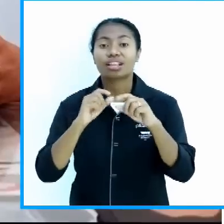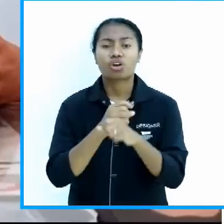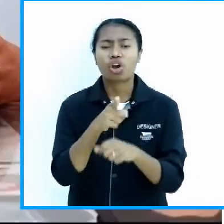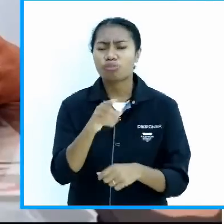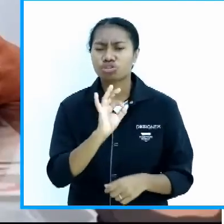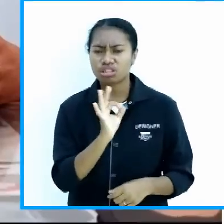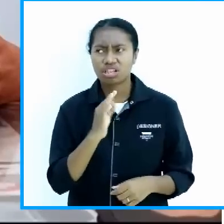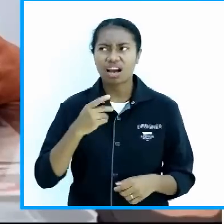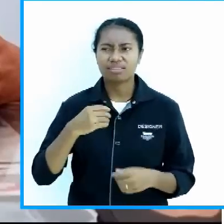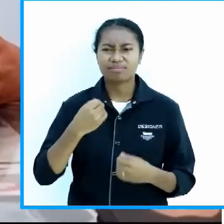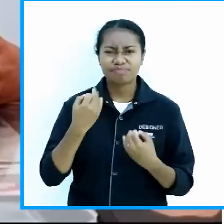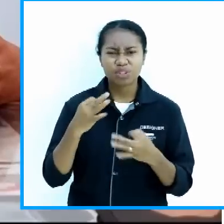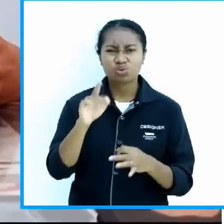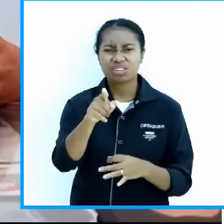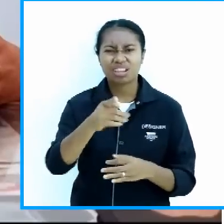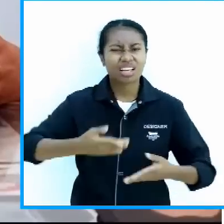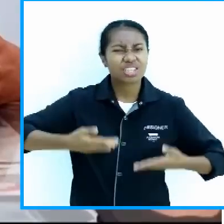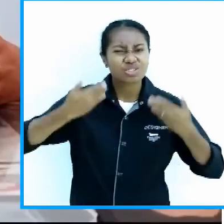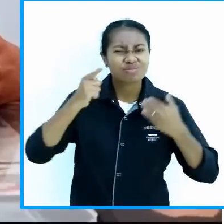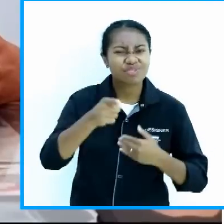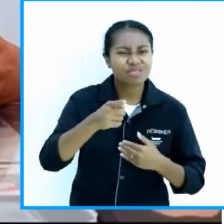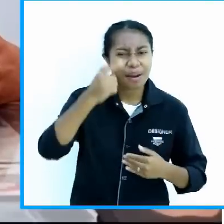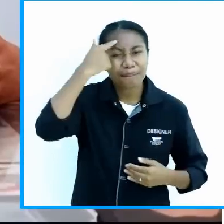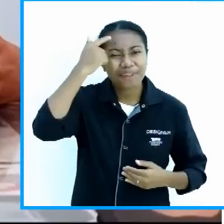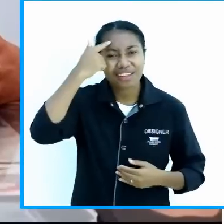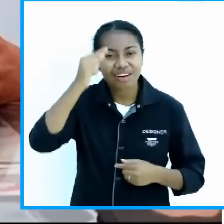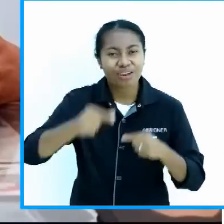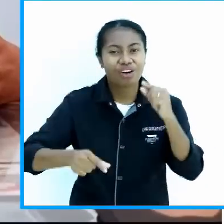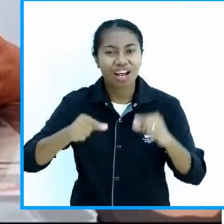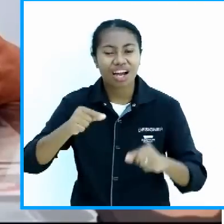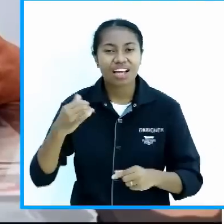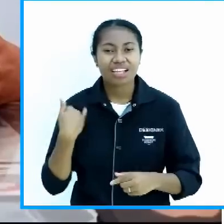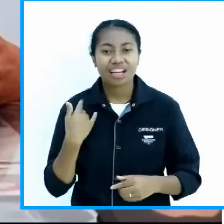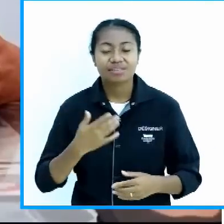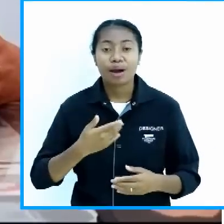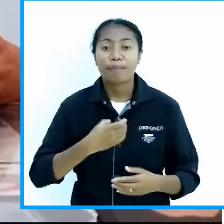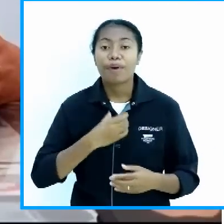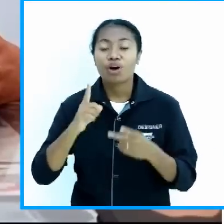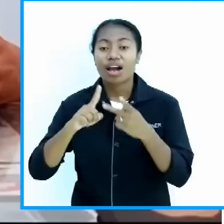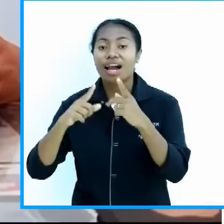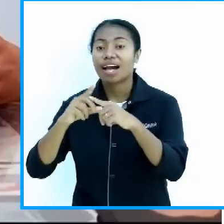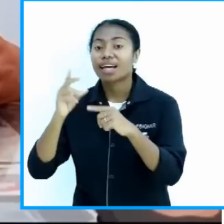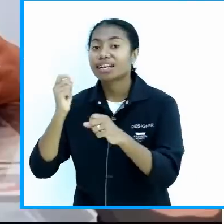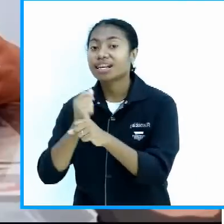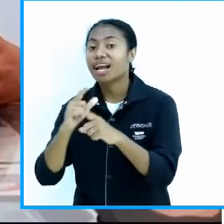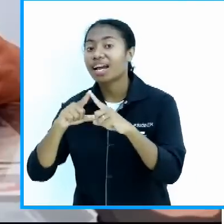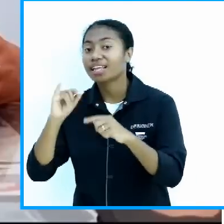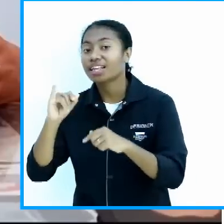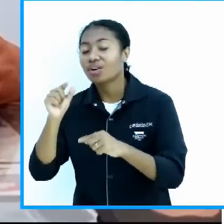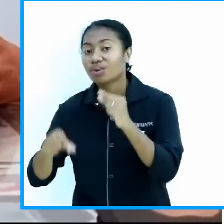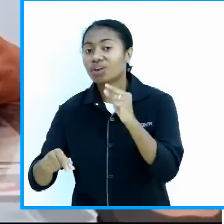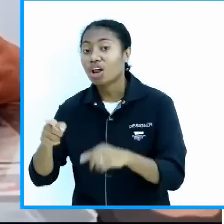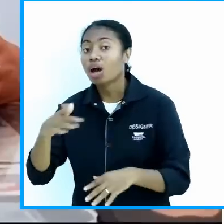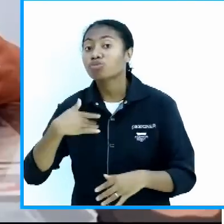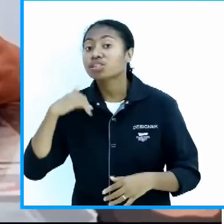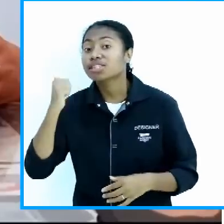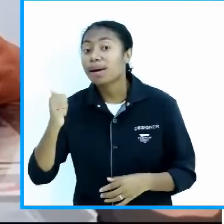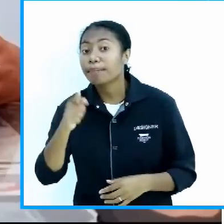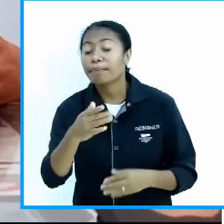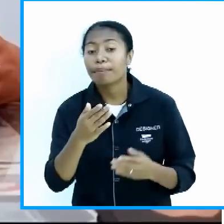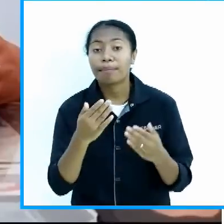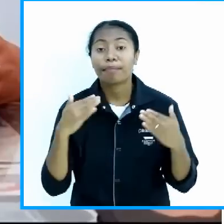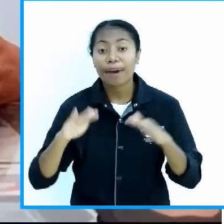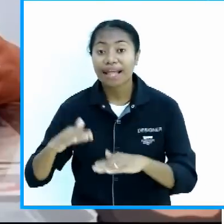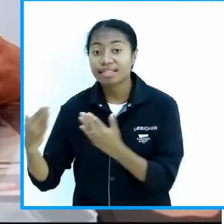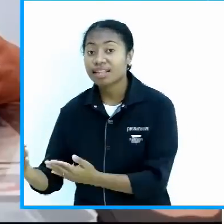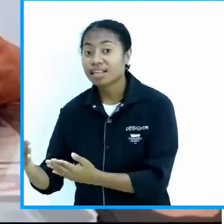hidupmu, pikirkanlah orang di sekitarmu yang lebih menghargai hidup mereka. Kalau kamu siap mati karena tidak mau vaksin, pikirkanlah orang yang masih